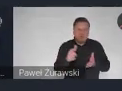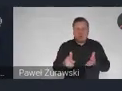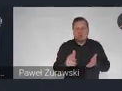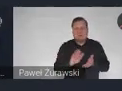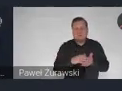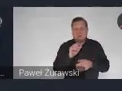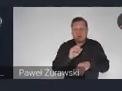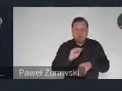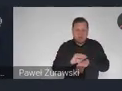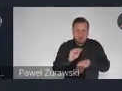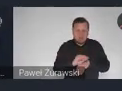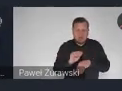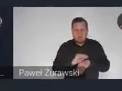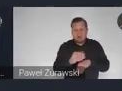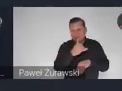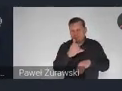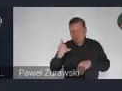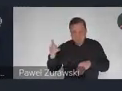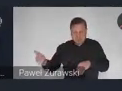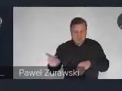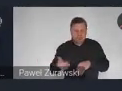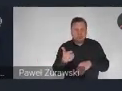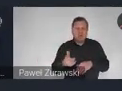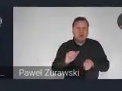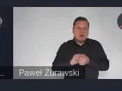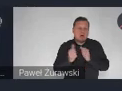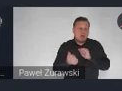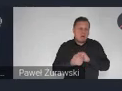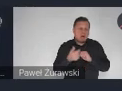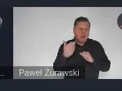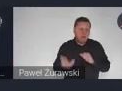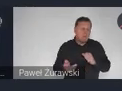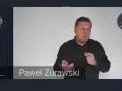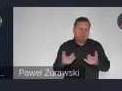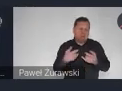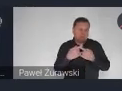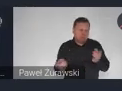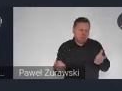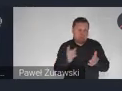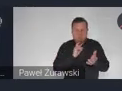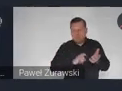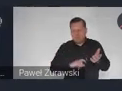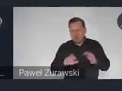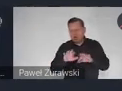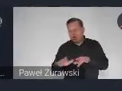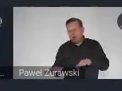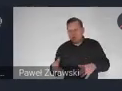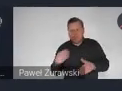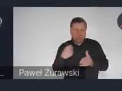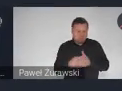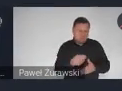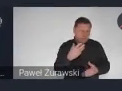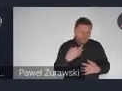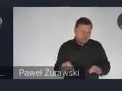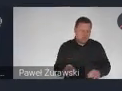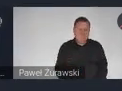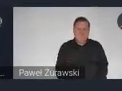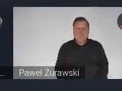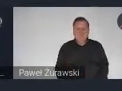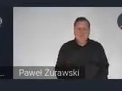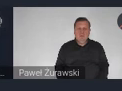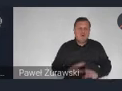edukacyjne właśnie czy w sprzęt rozmaite biurowy komputerowy dokładnie to co